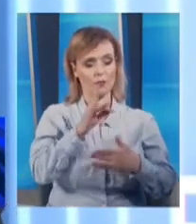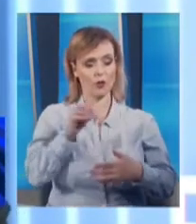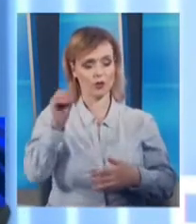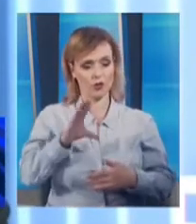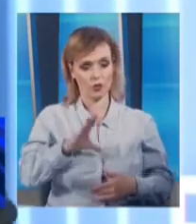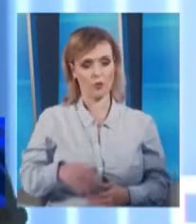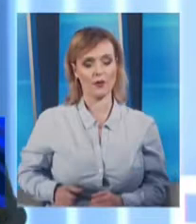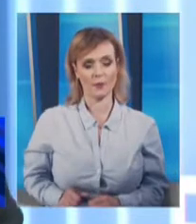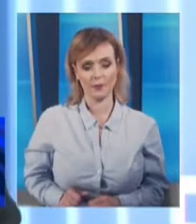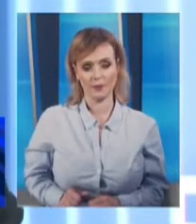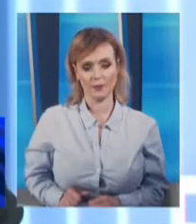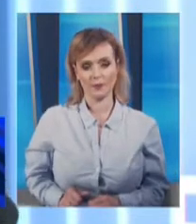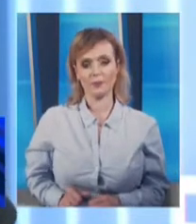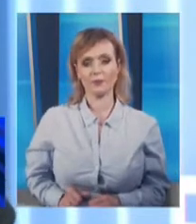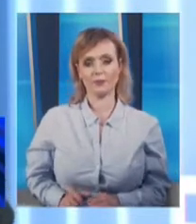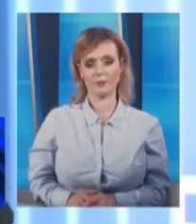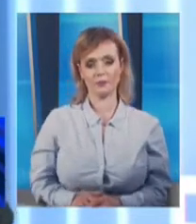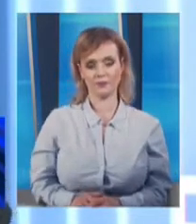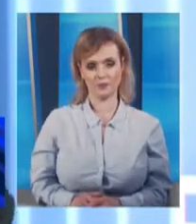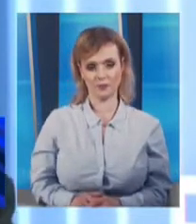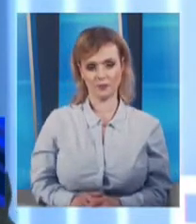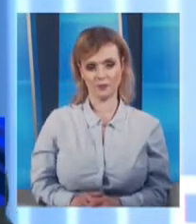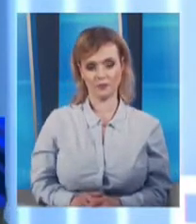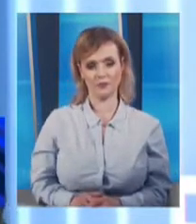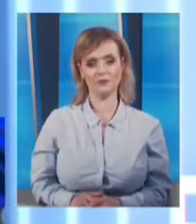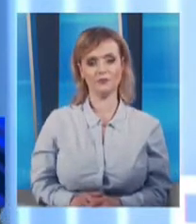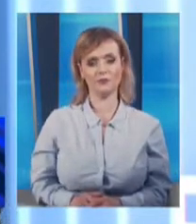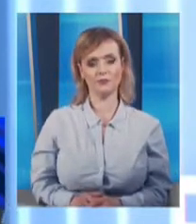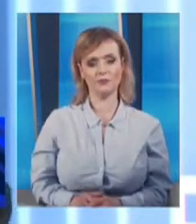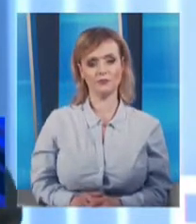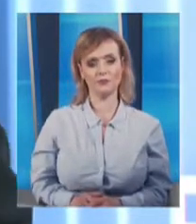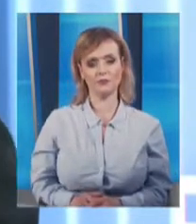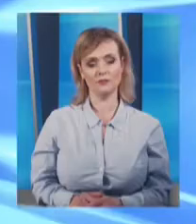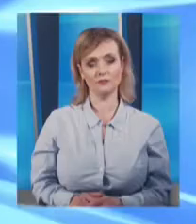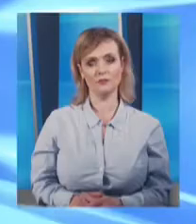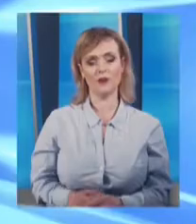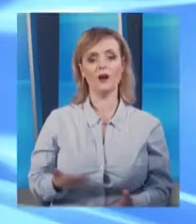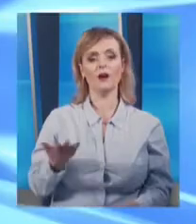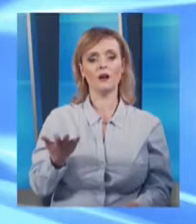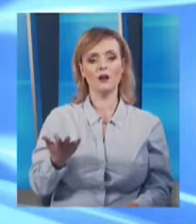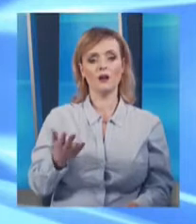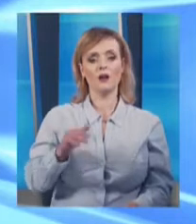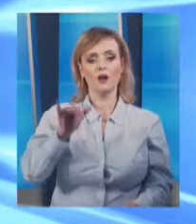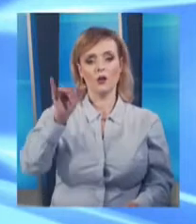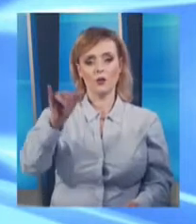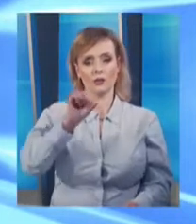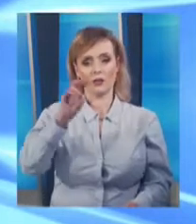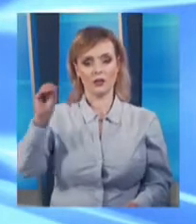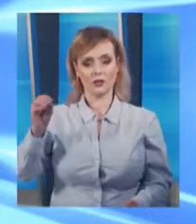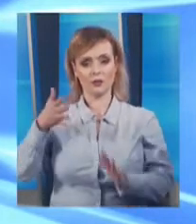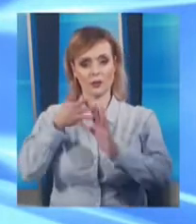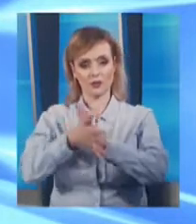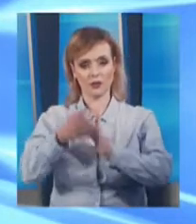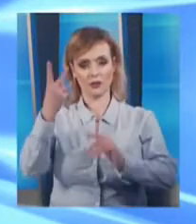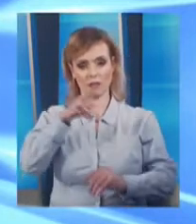real, nu declarativ. De declarații nu avem nevoie. A trecut timpul declarațiilor. Domnul Stase și-a consumat 2 minute.